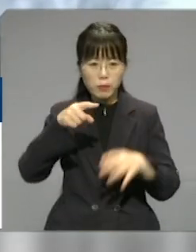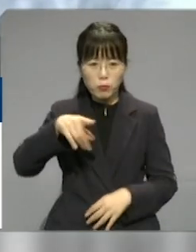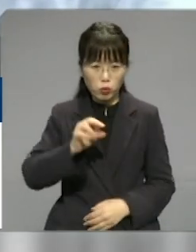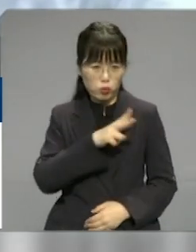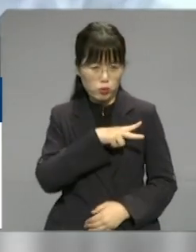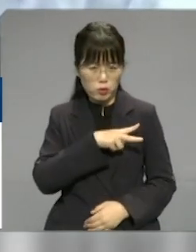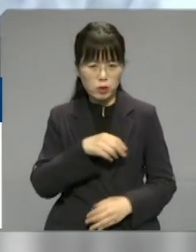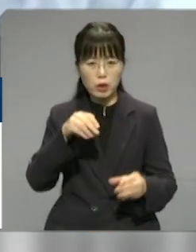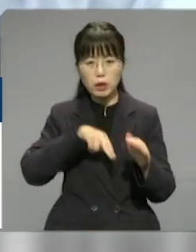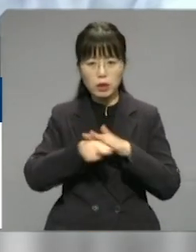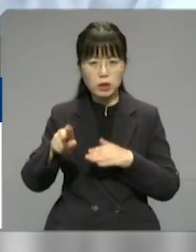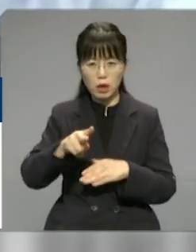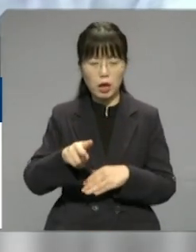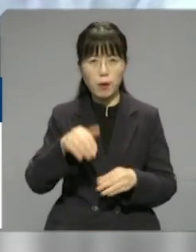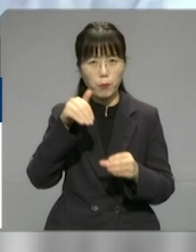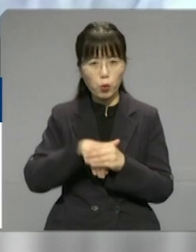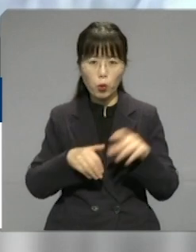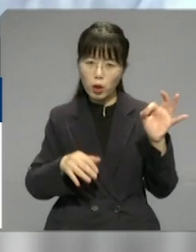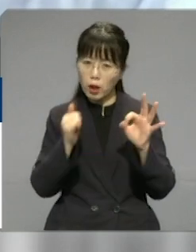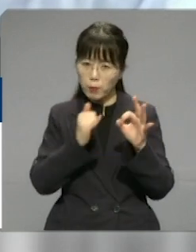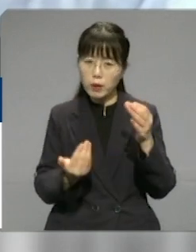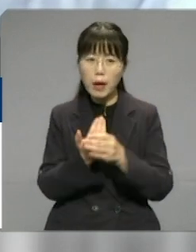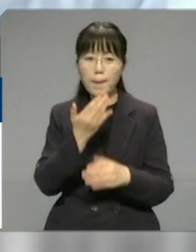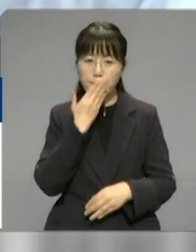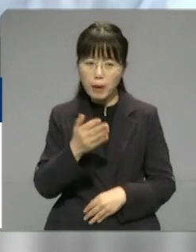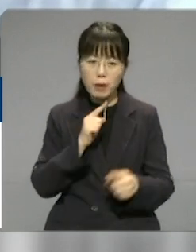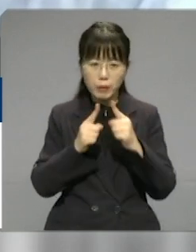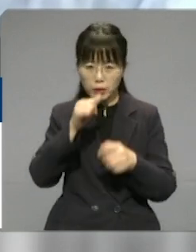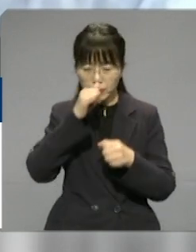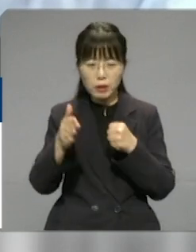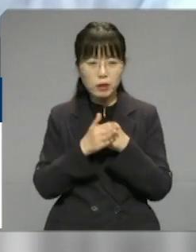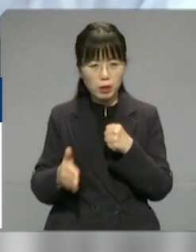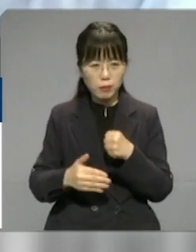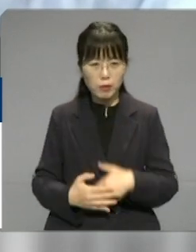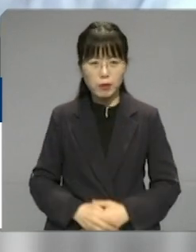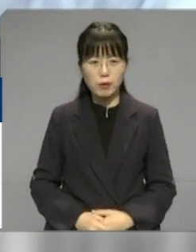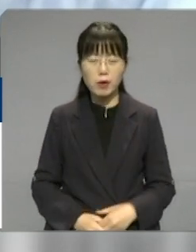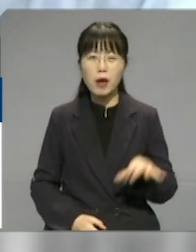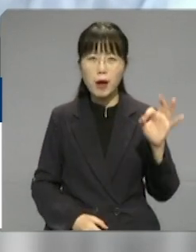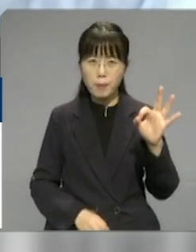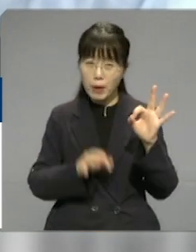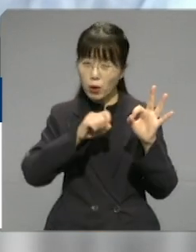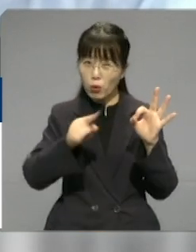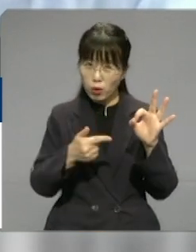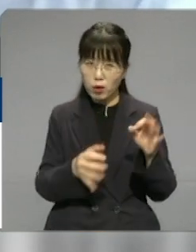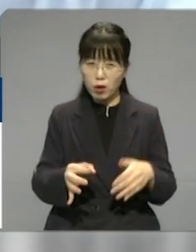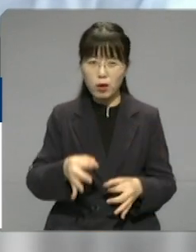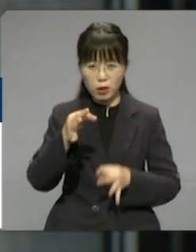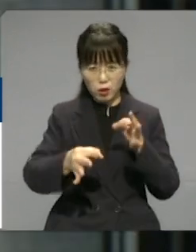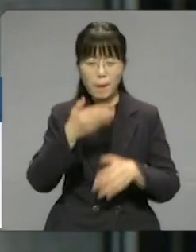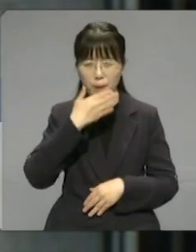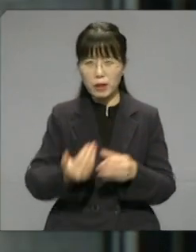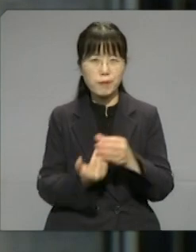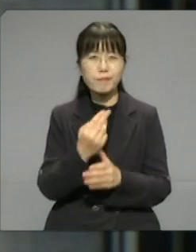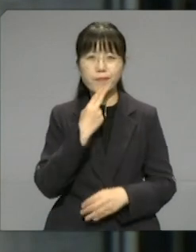경우는 이탈표가 한 10명은 나올 수 있다 이런 말씀을 하셔갖고 뭐 100원 걸 수 있습니다. 나오지 않는다.